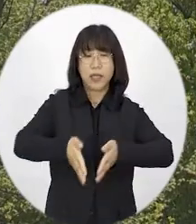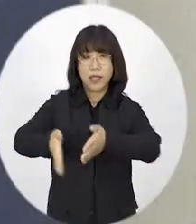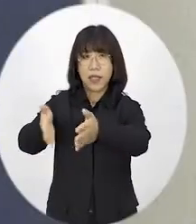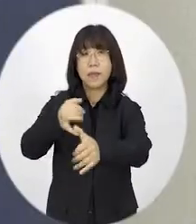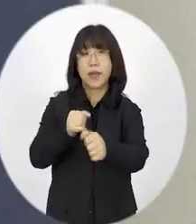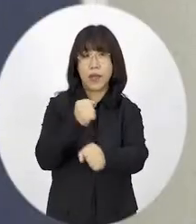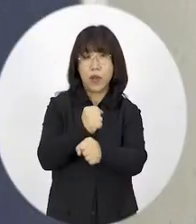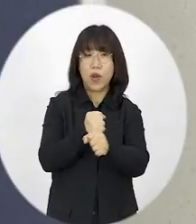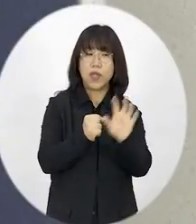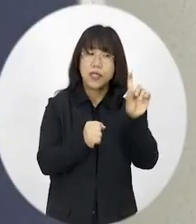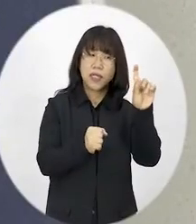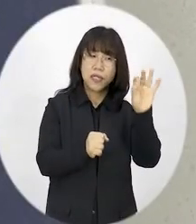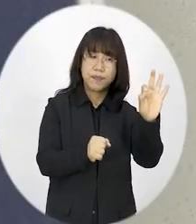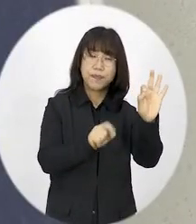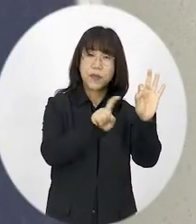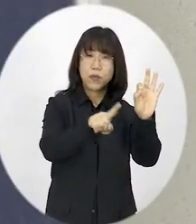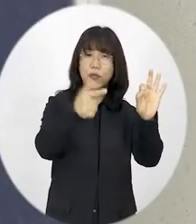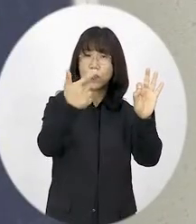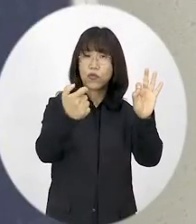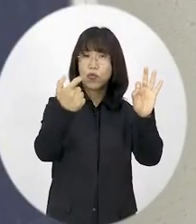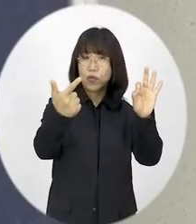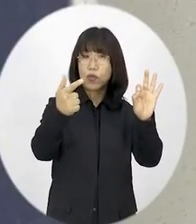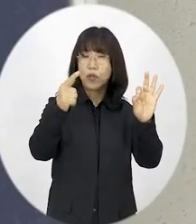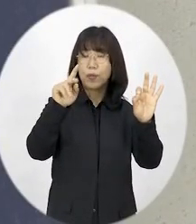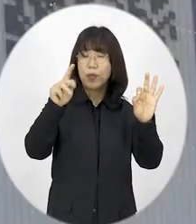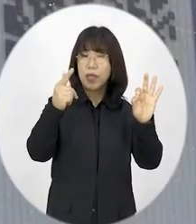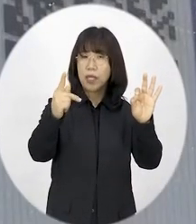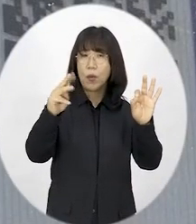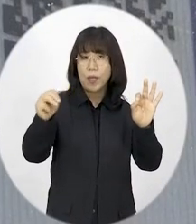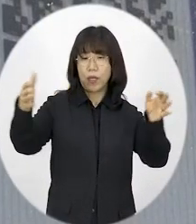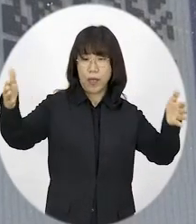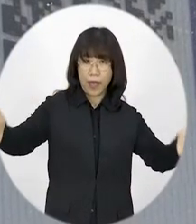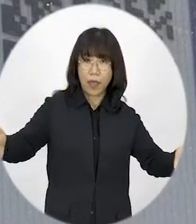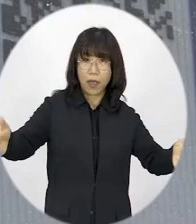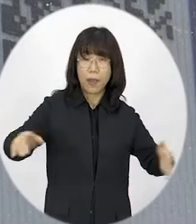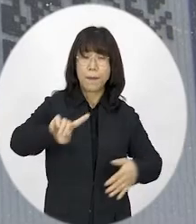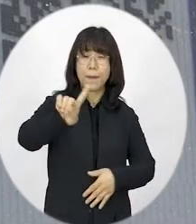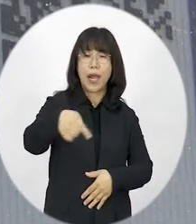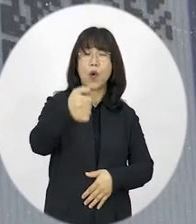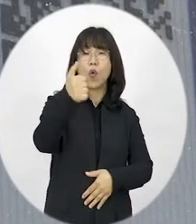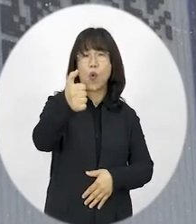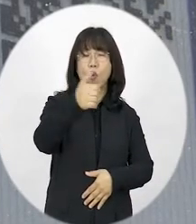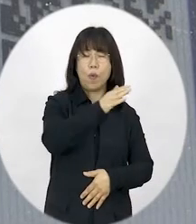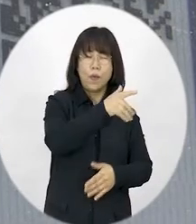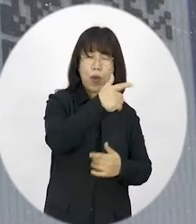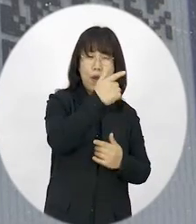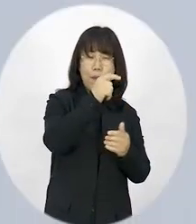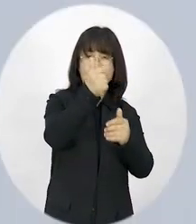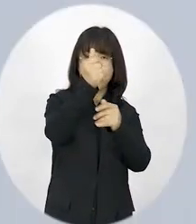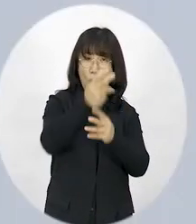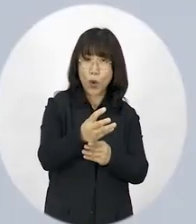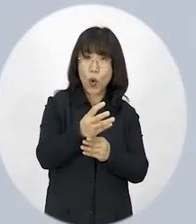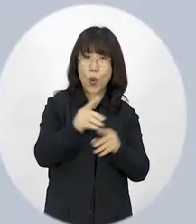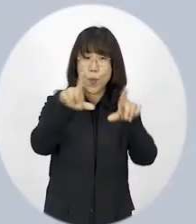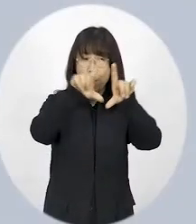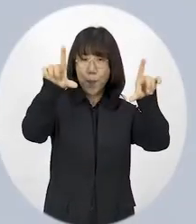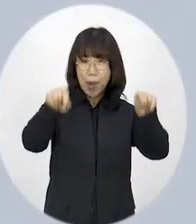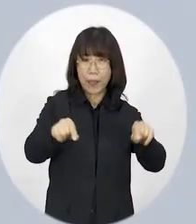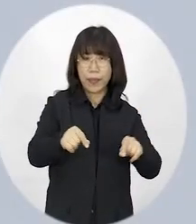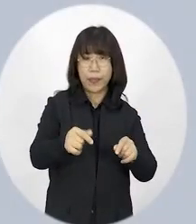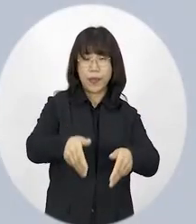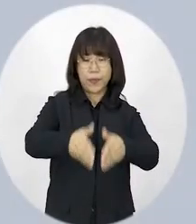4개 구간으로 총 10.66km에 걸쳐 100m 간격으로 105개의 기초 번호판이